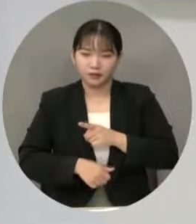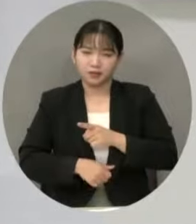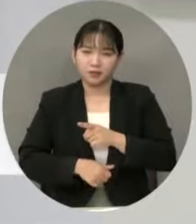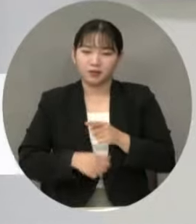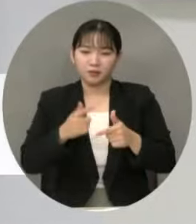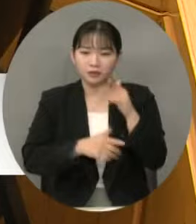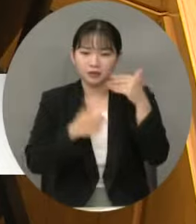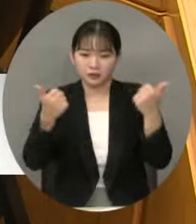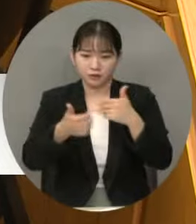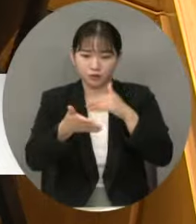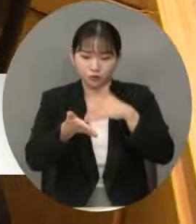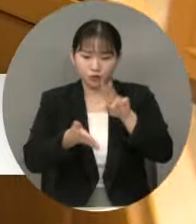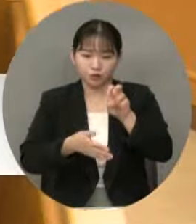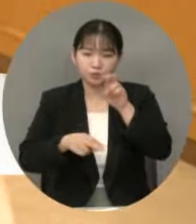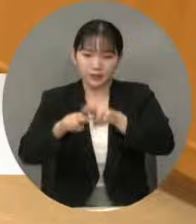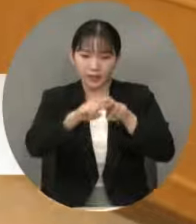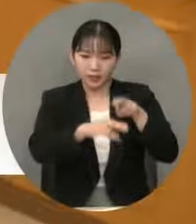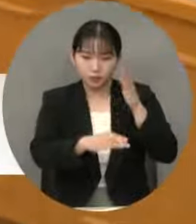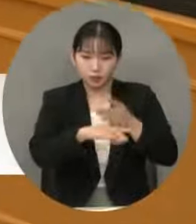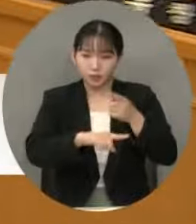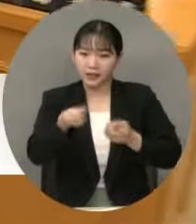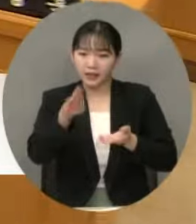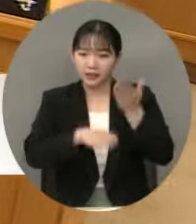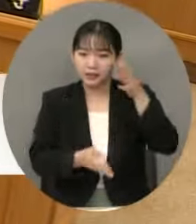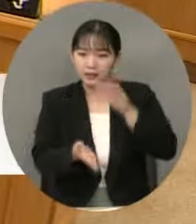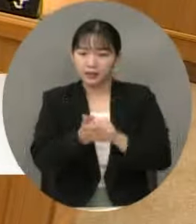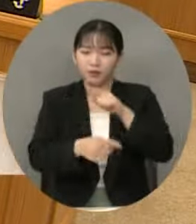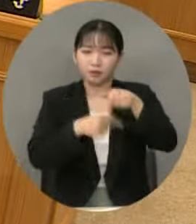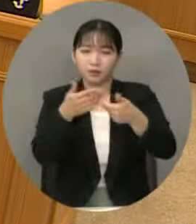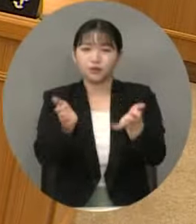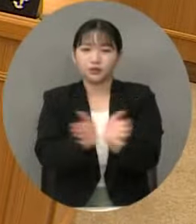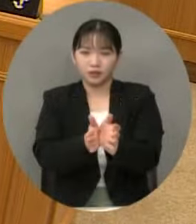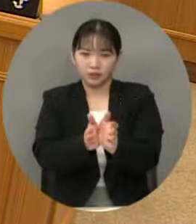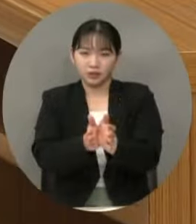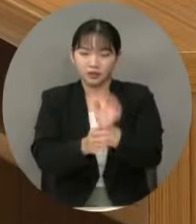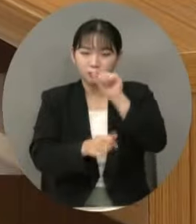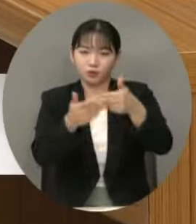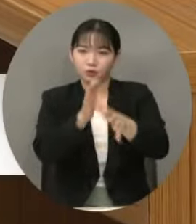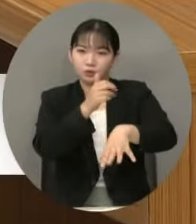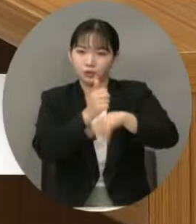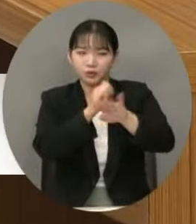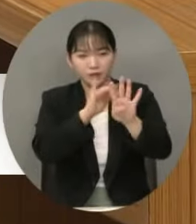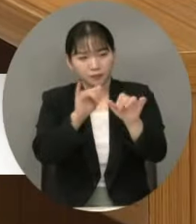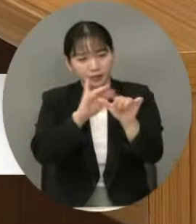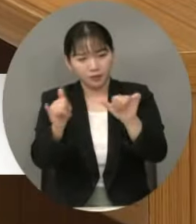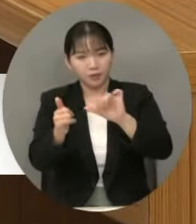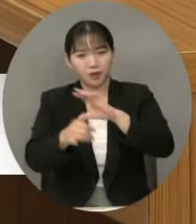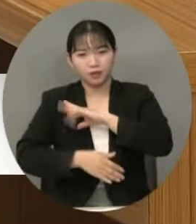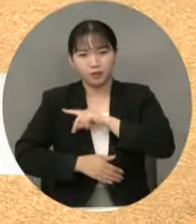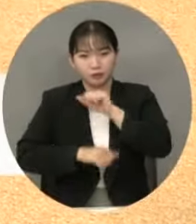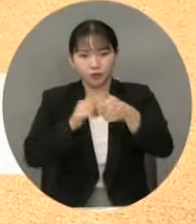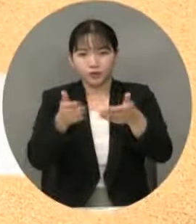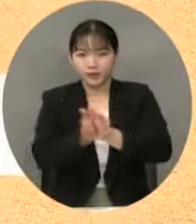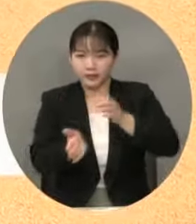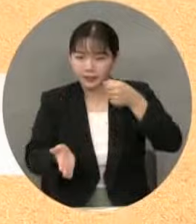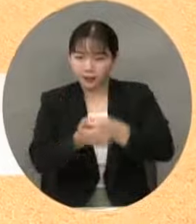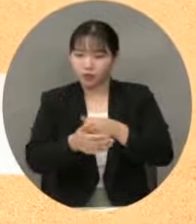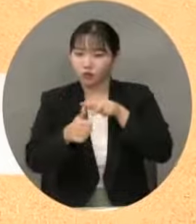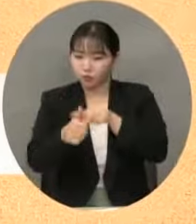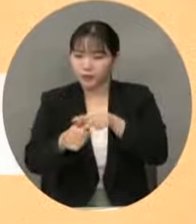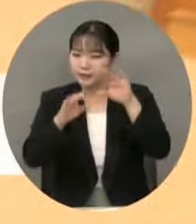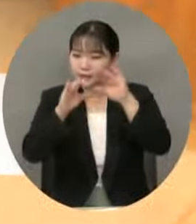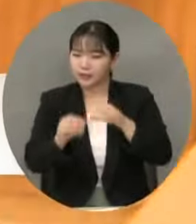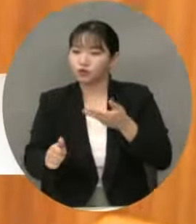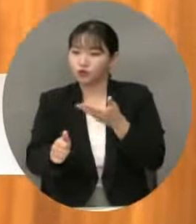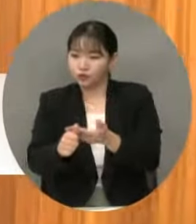목포시의회 22개 의석 중 과반을 차지하고 있는 목포 민주당. 민주당 소속 너댓명 의원들이 민주당이 정한 후보에게